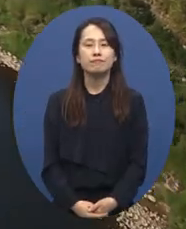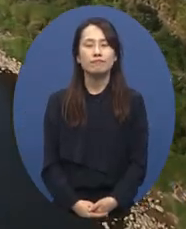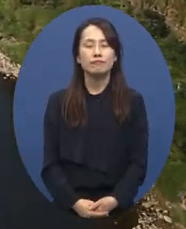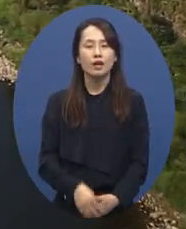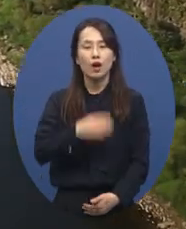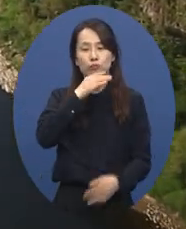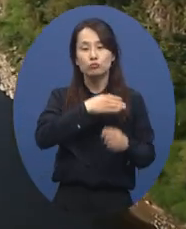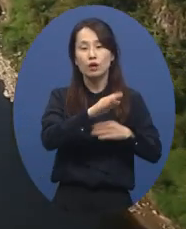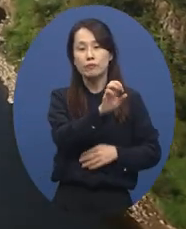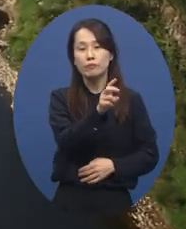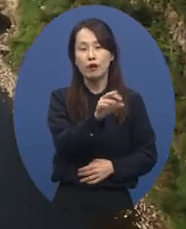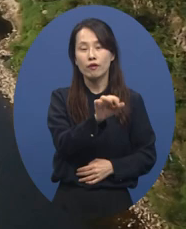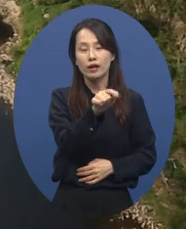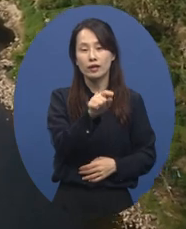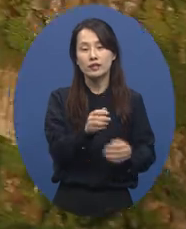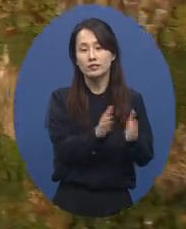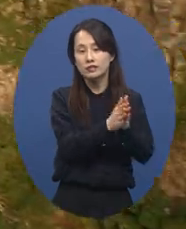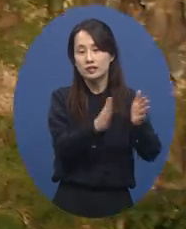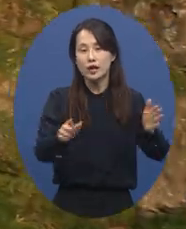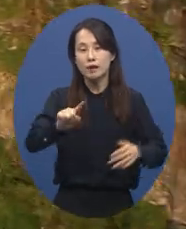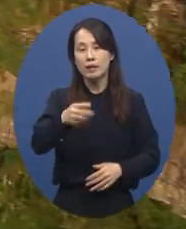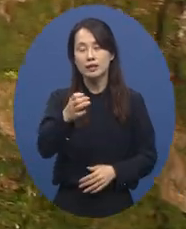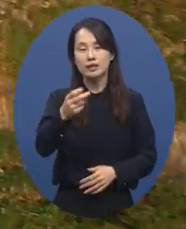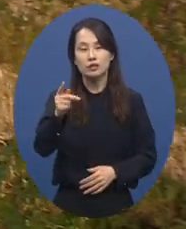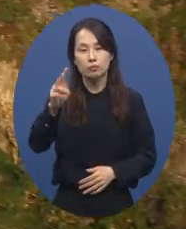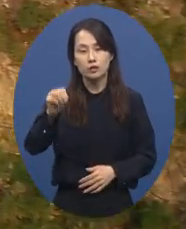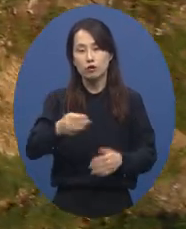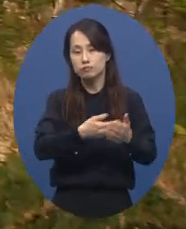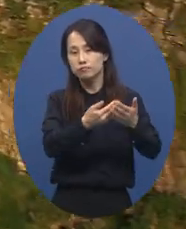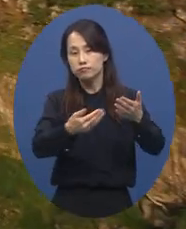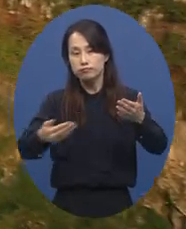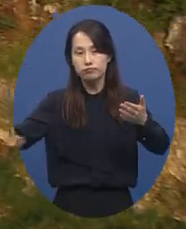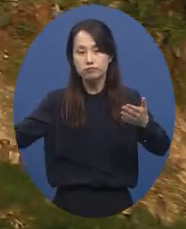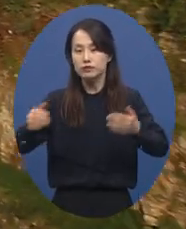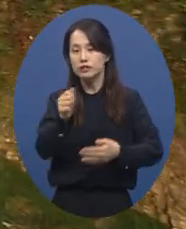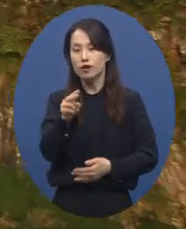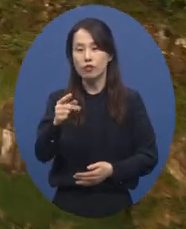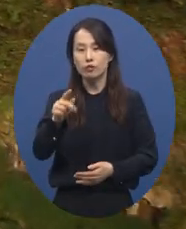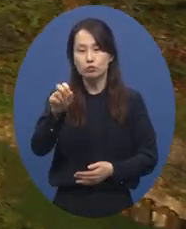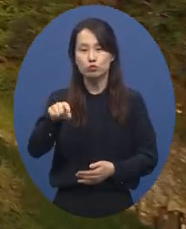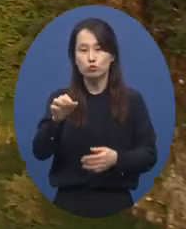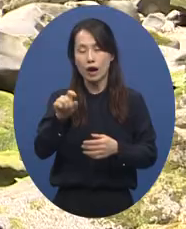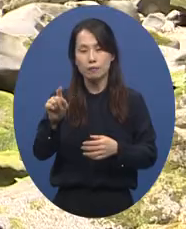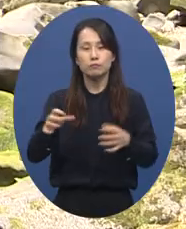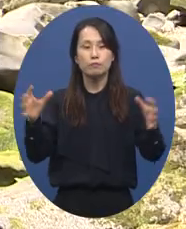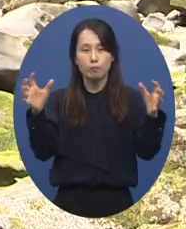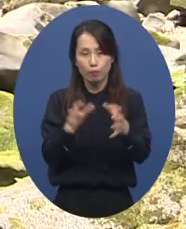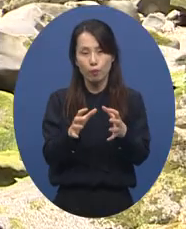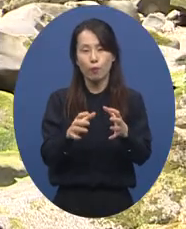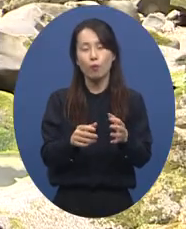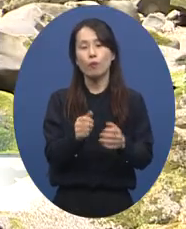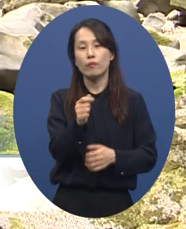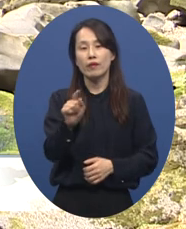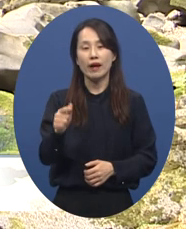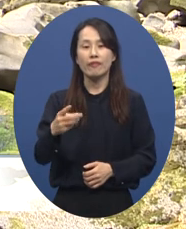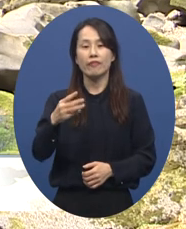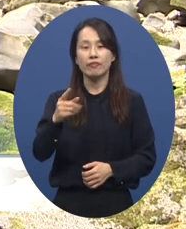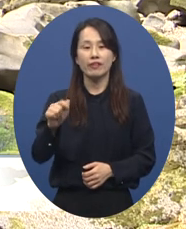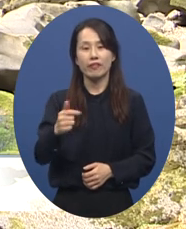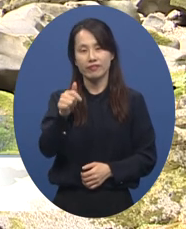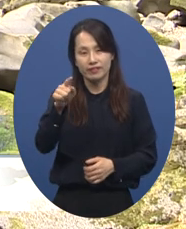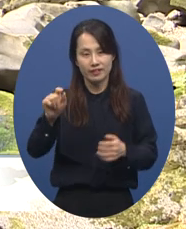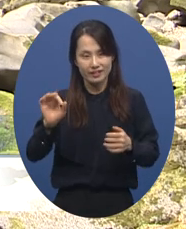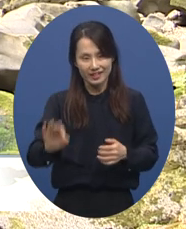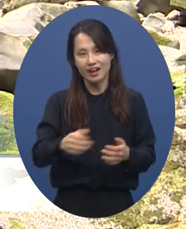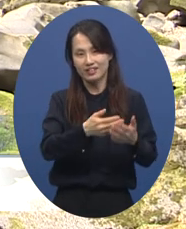북한 평강에서 발원해 140km를 흐르는 현무암 협곡하천 한탄강입니다. 한탄강 용암대지가